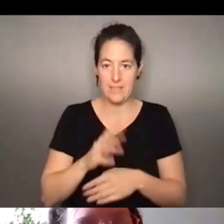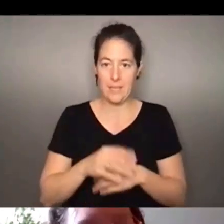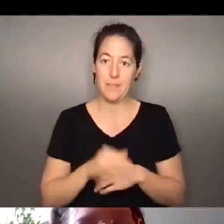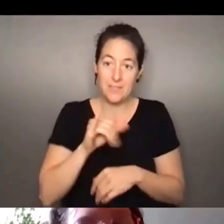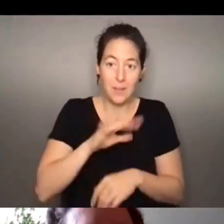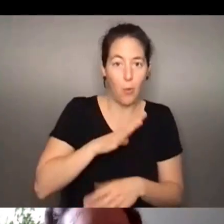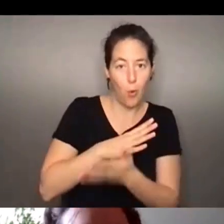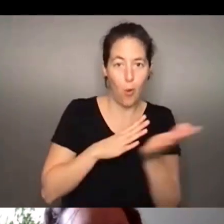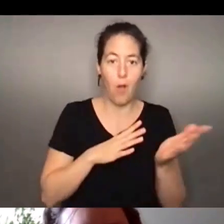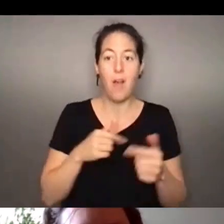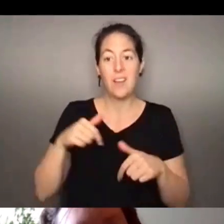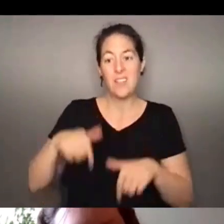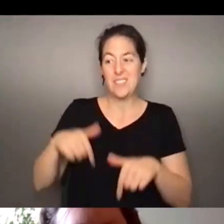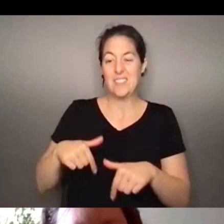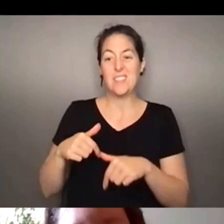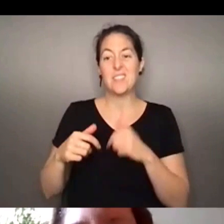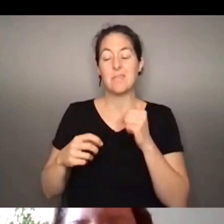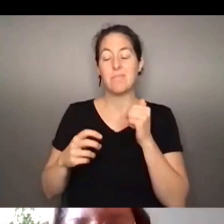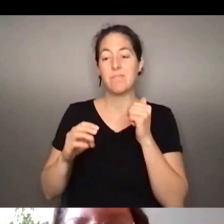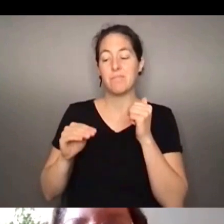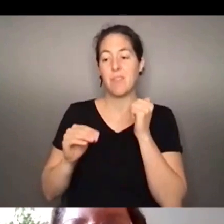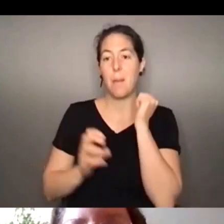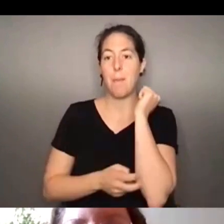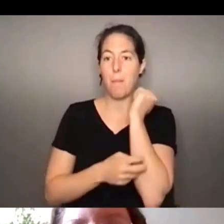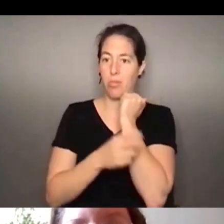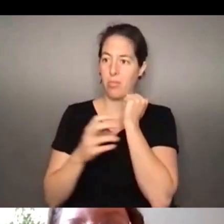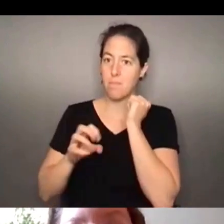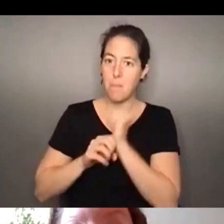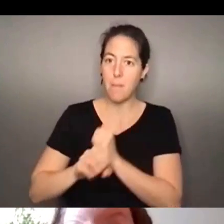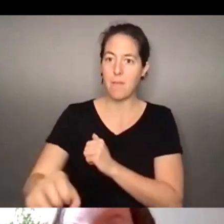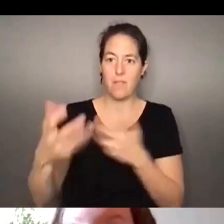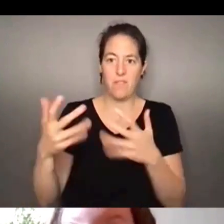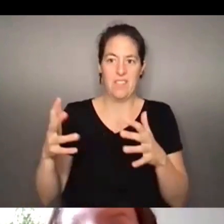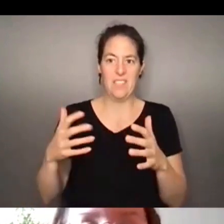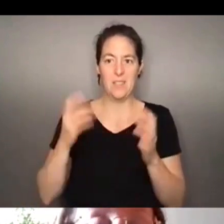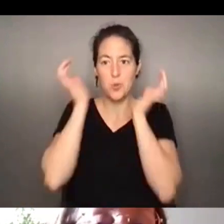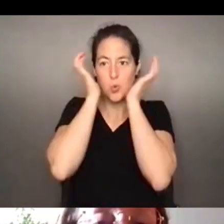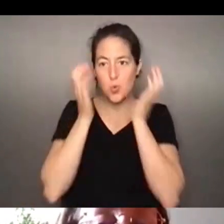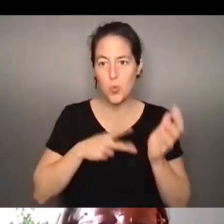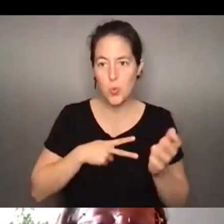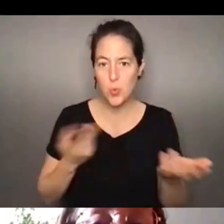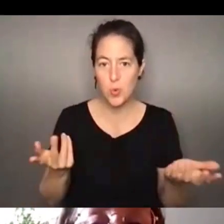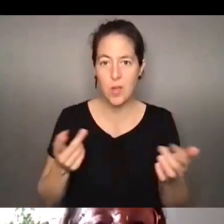mal fait manger tous nos choux par une marmotte, malheureusement. Mais, à titre d'indication.